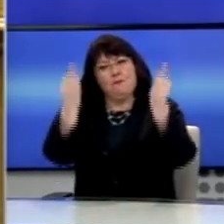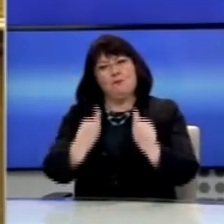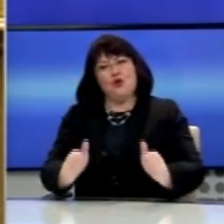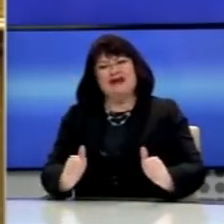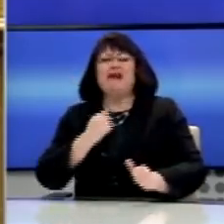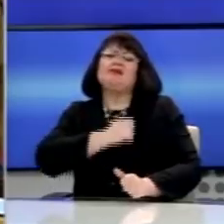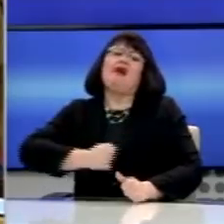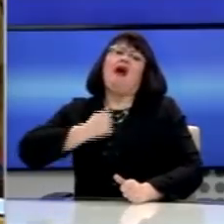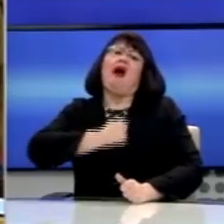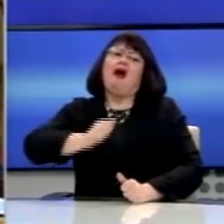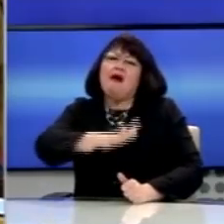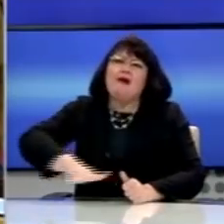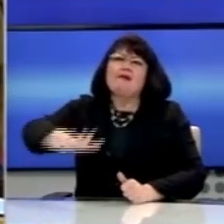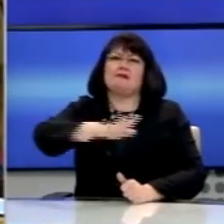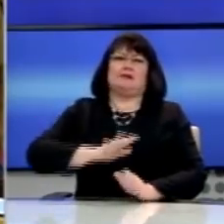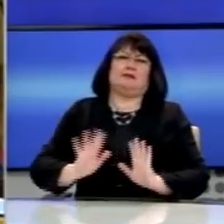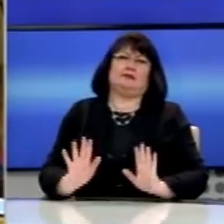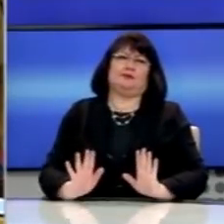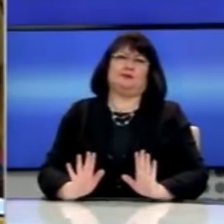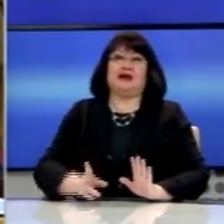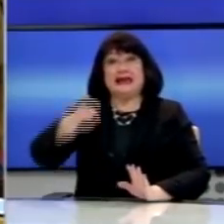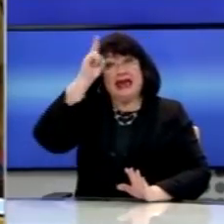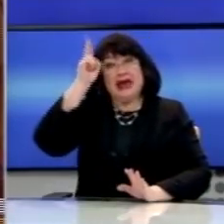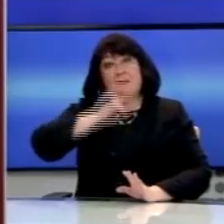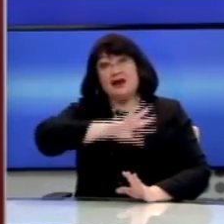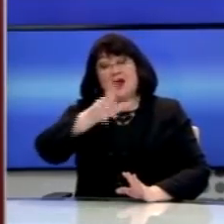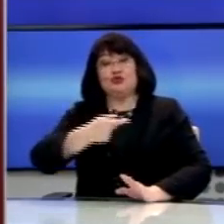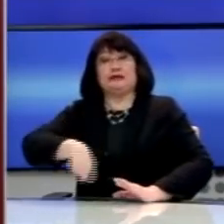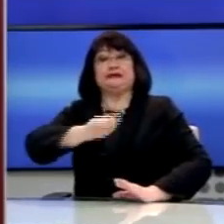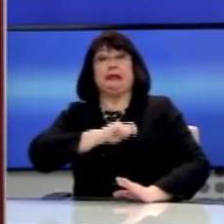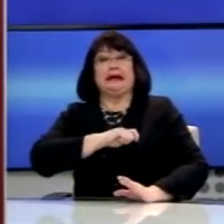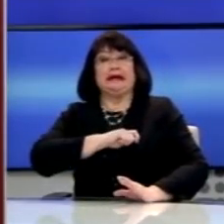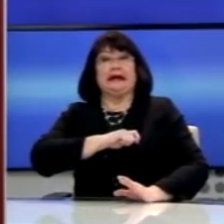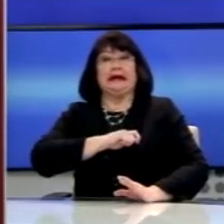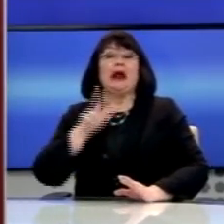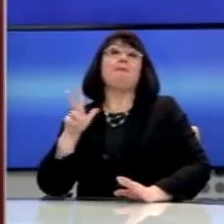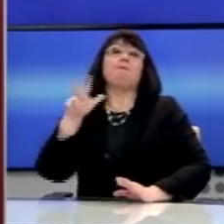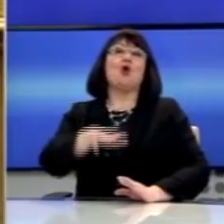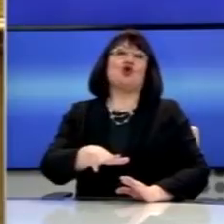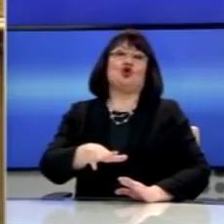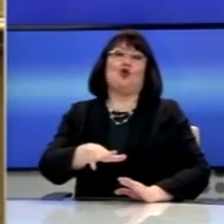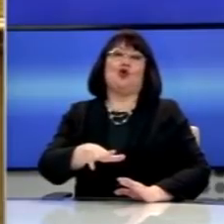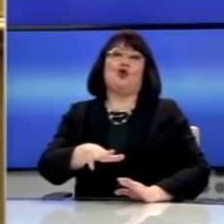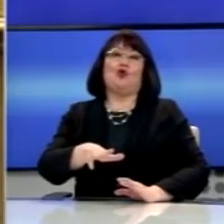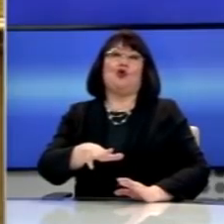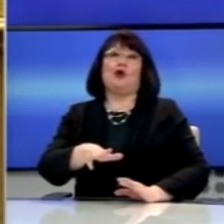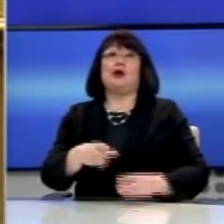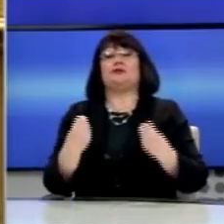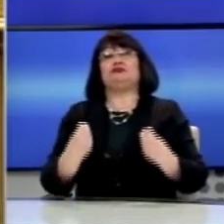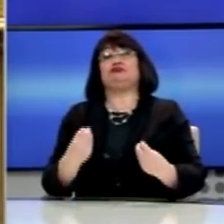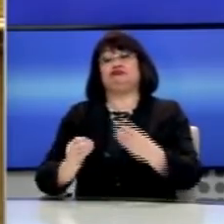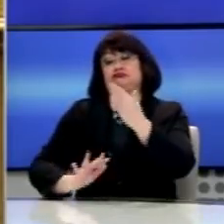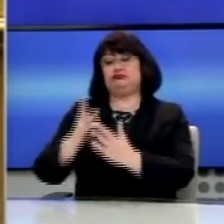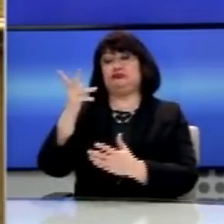είναι τραγική. Παντού, από τη Γερμανία μέχρι την Ισπανία και την Πορτογαλία, της δίθεν